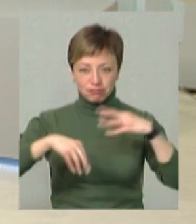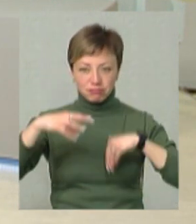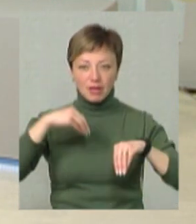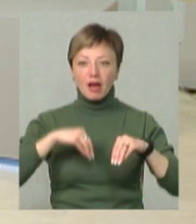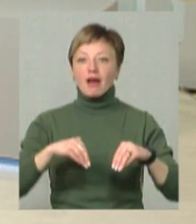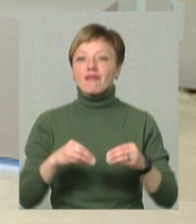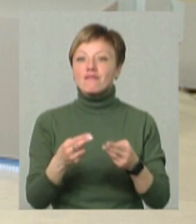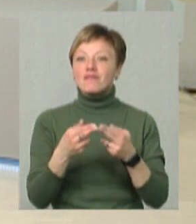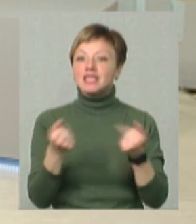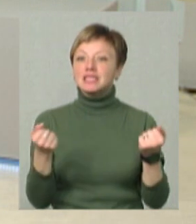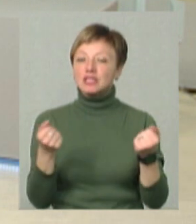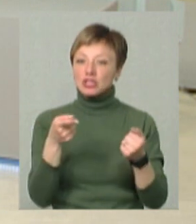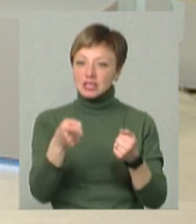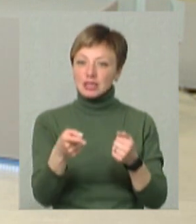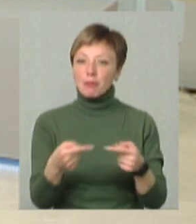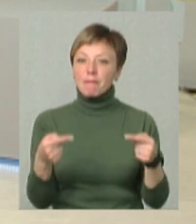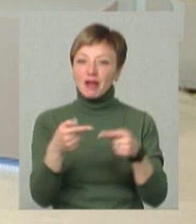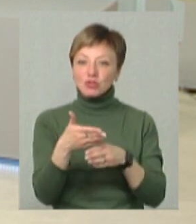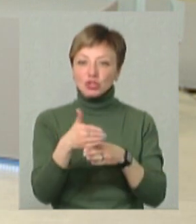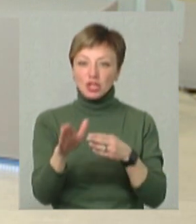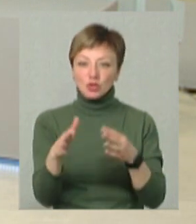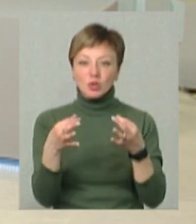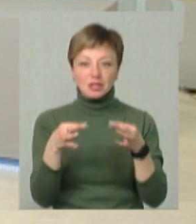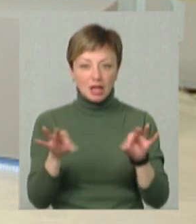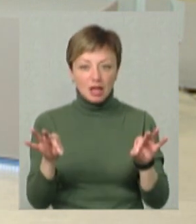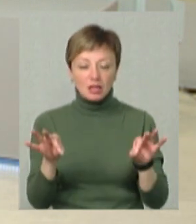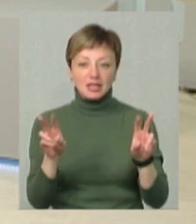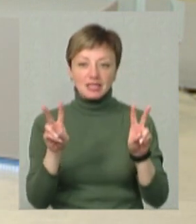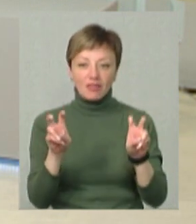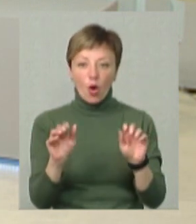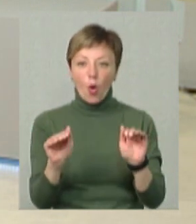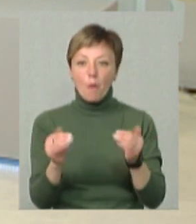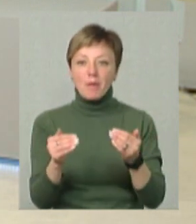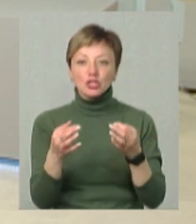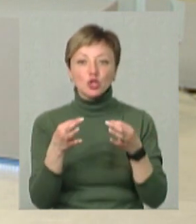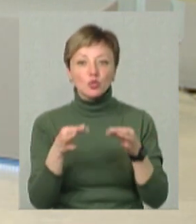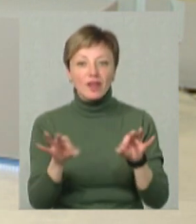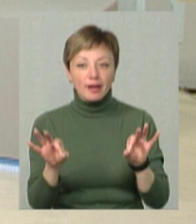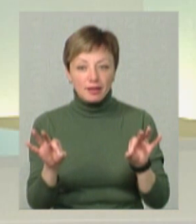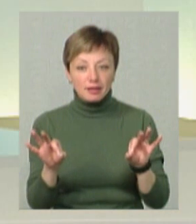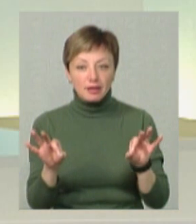визнавши за ними певну частку суверенітету, так званий обмежений суверенітет.